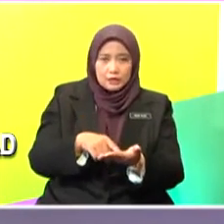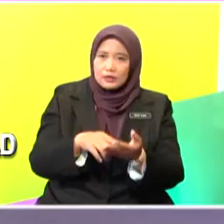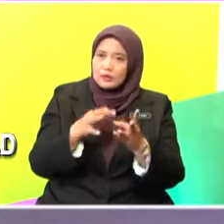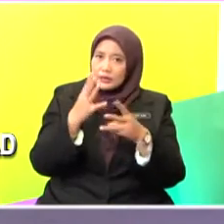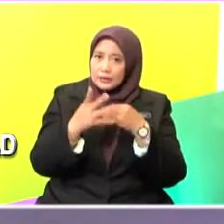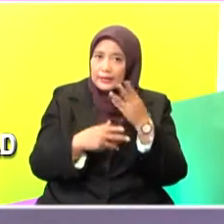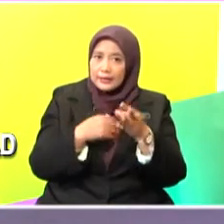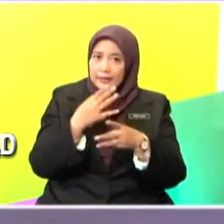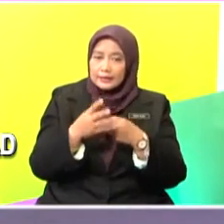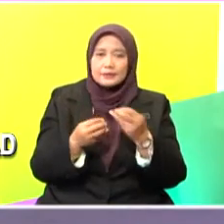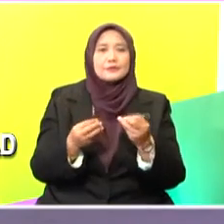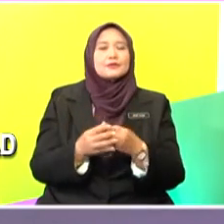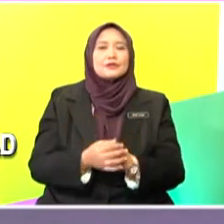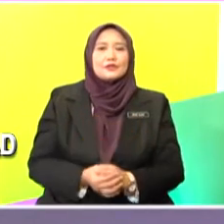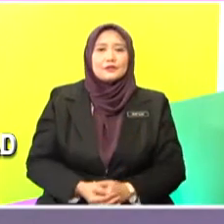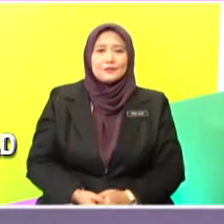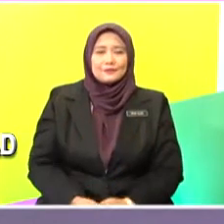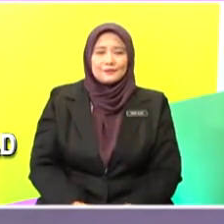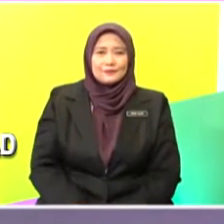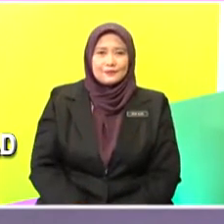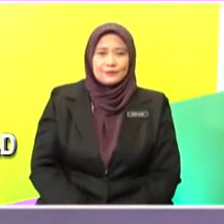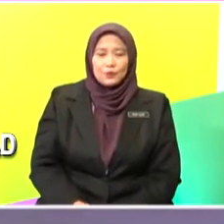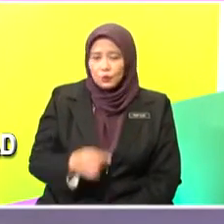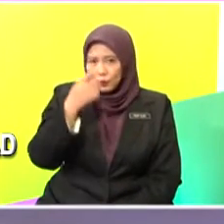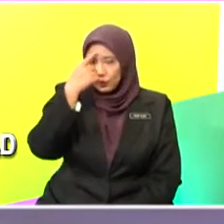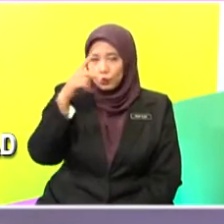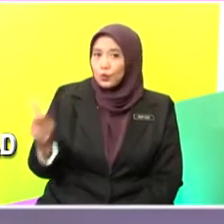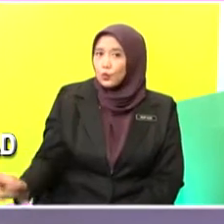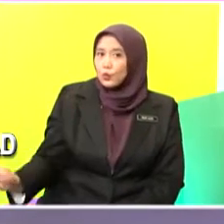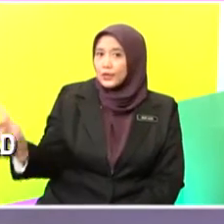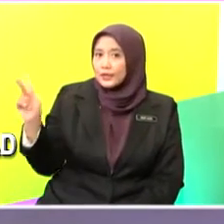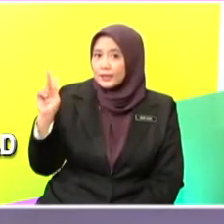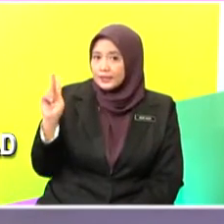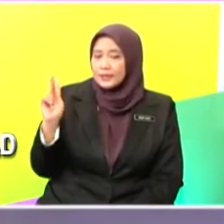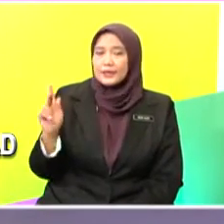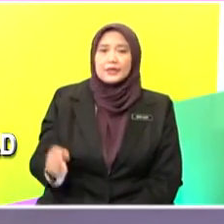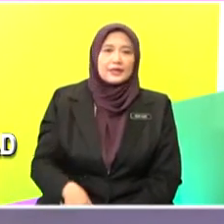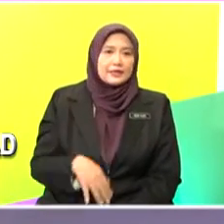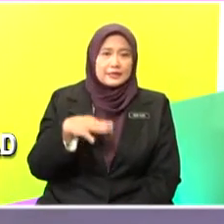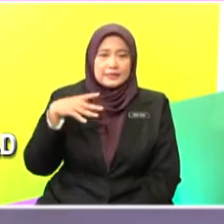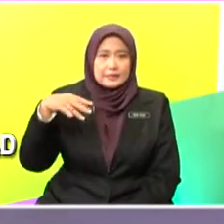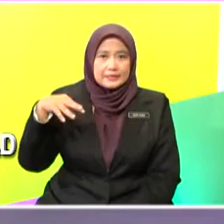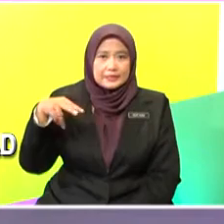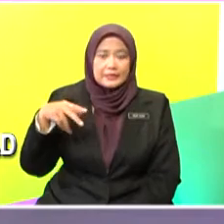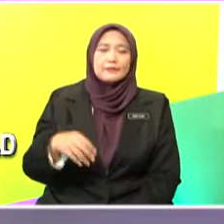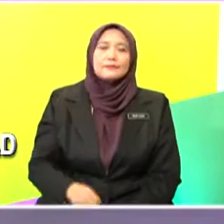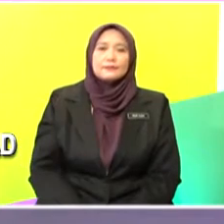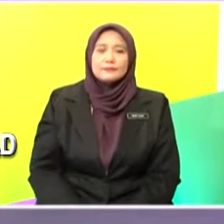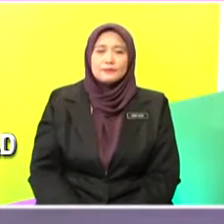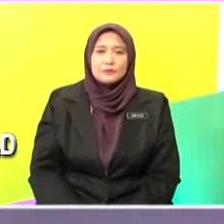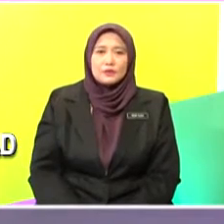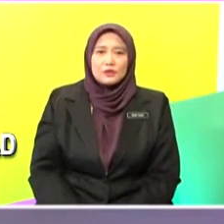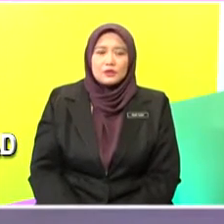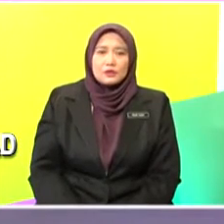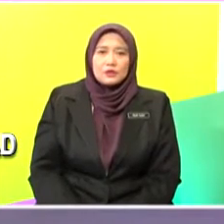rumah tu. Motor halus. Dia dah kuat dah jari dia boleh tulis lepas ni. Okey, dah garis. Cikgu nak Hakim